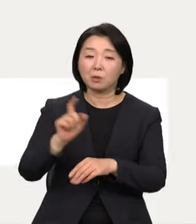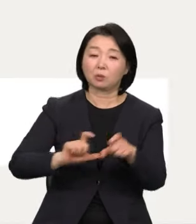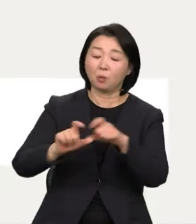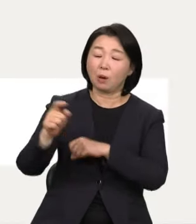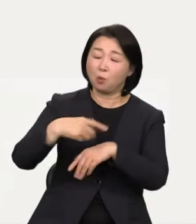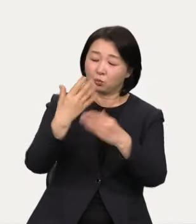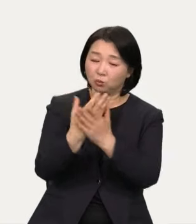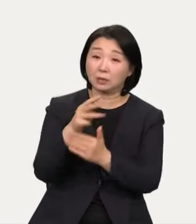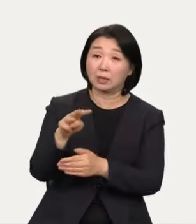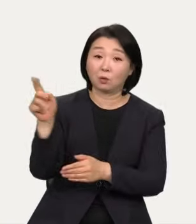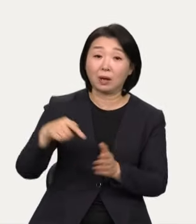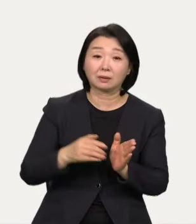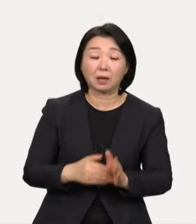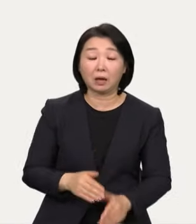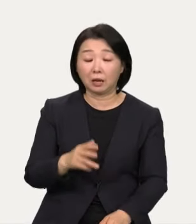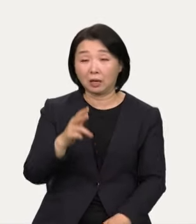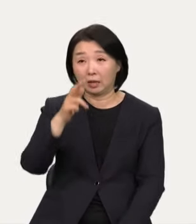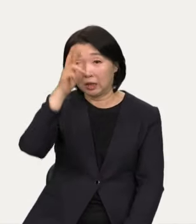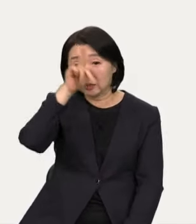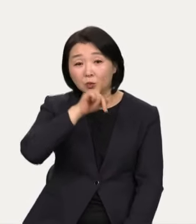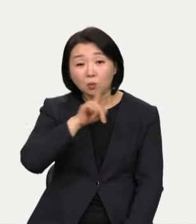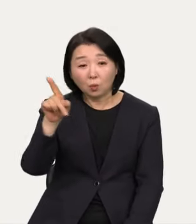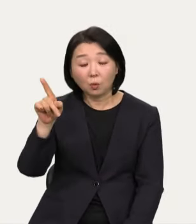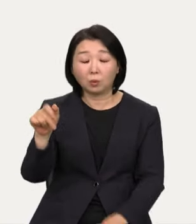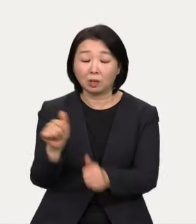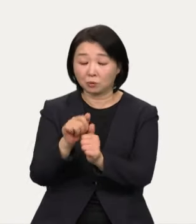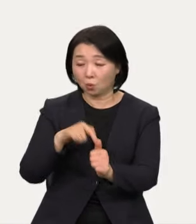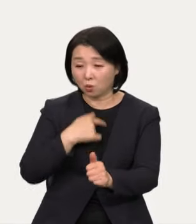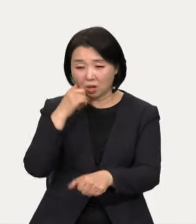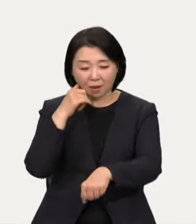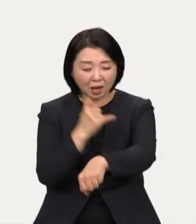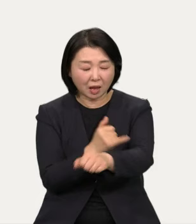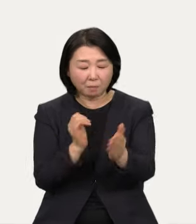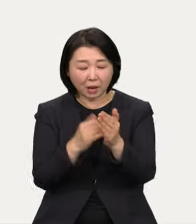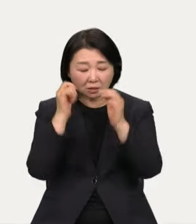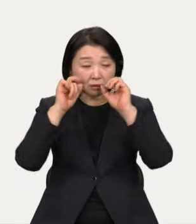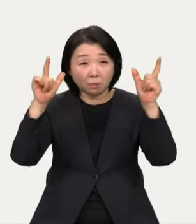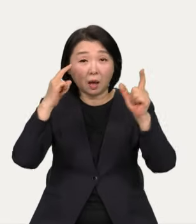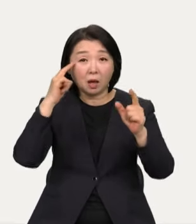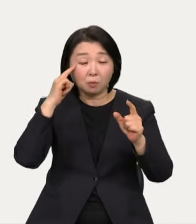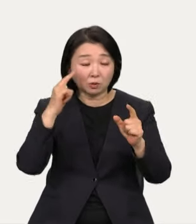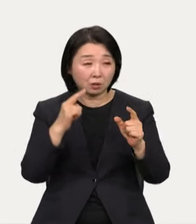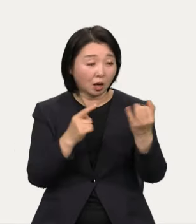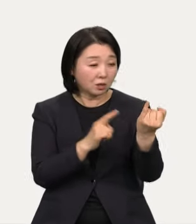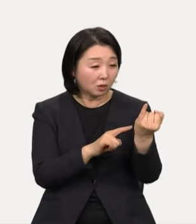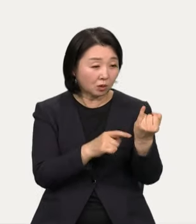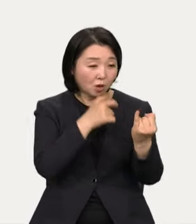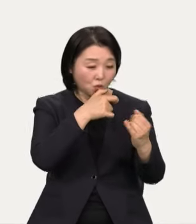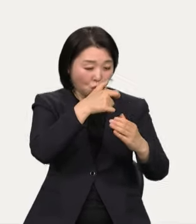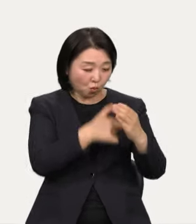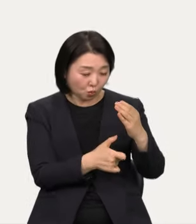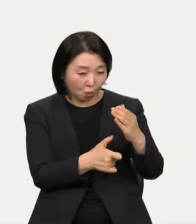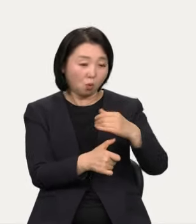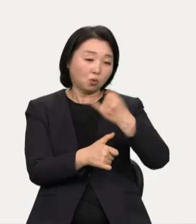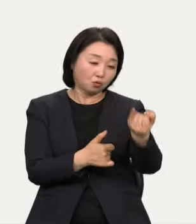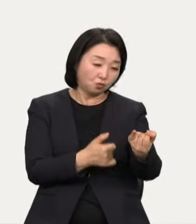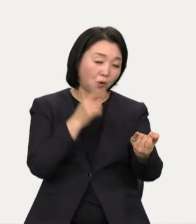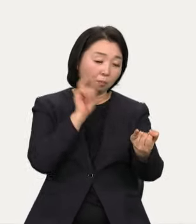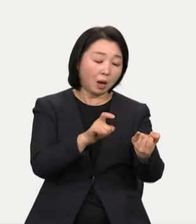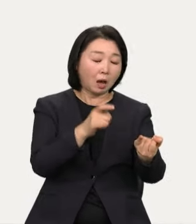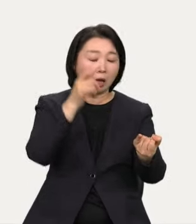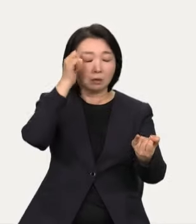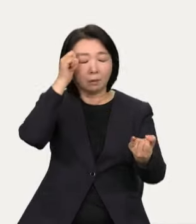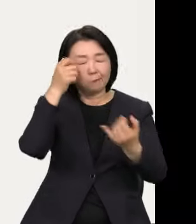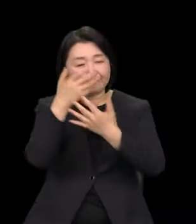조사됐습니다 친구한 남성은 혼자 마약을 했는데 정신이 들고보니 욕조에 숨 있었다며 억는 없고